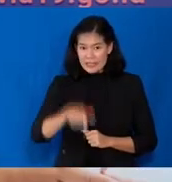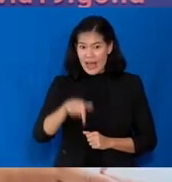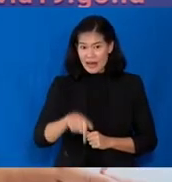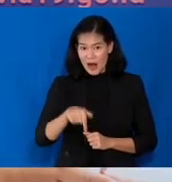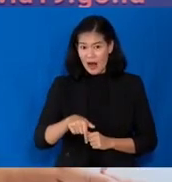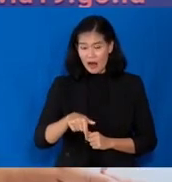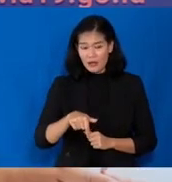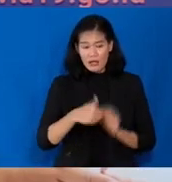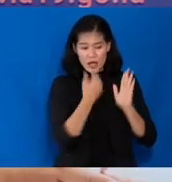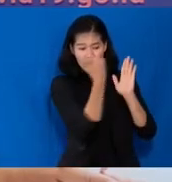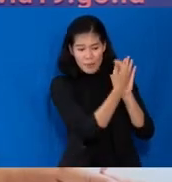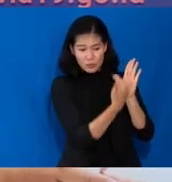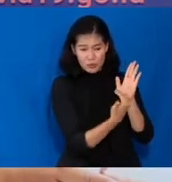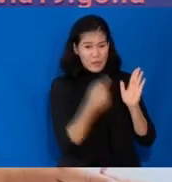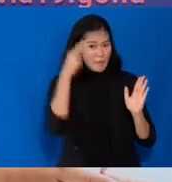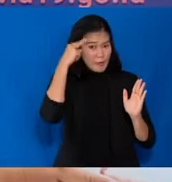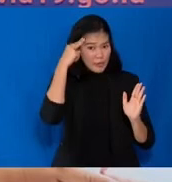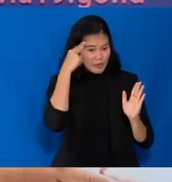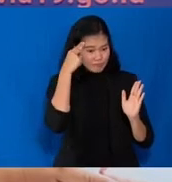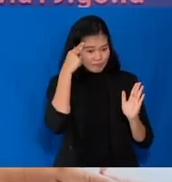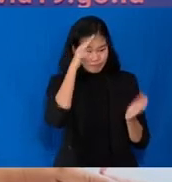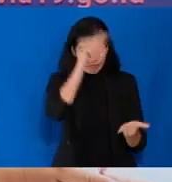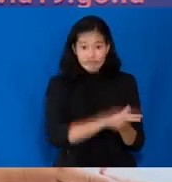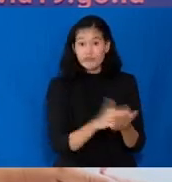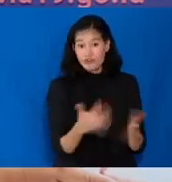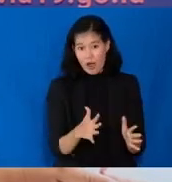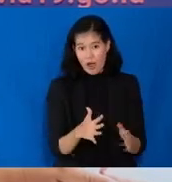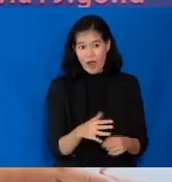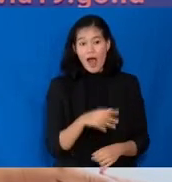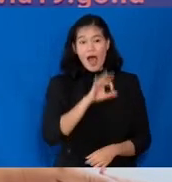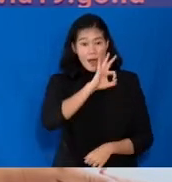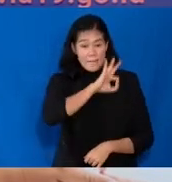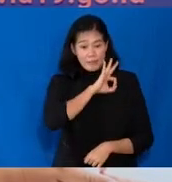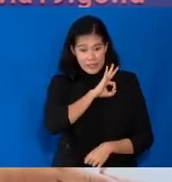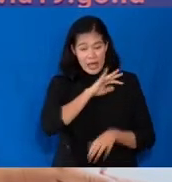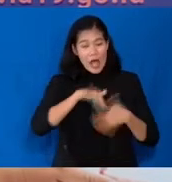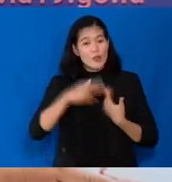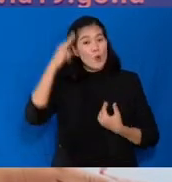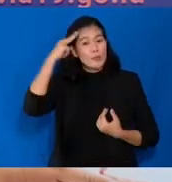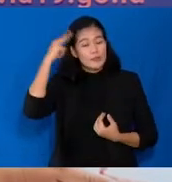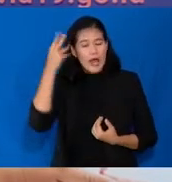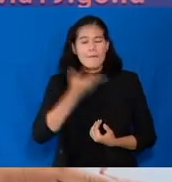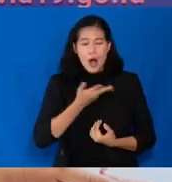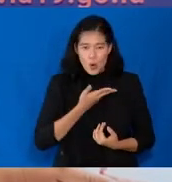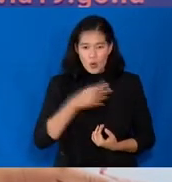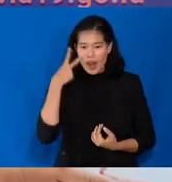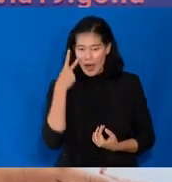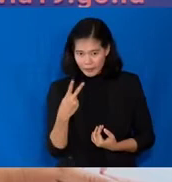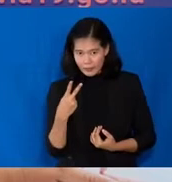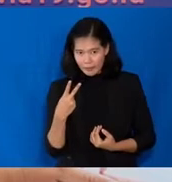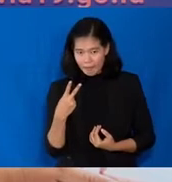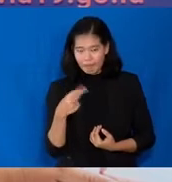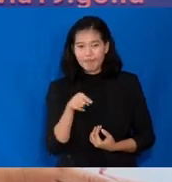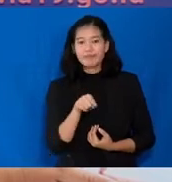Peraturan Pemerintah ini diterbitkan presiden atau pemerintah ingin pelaksanaan dari